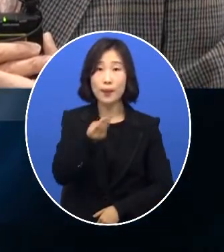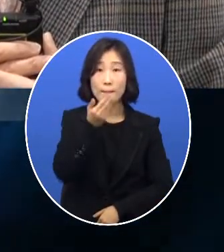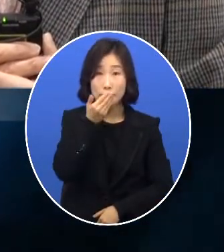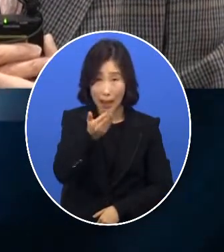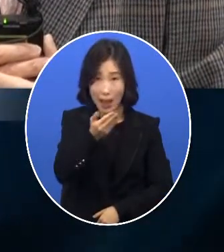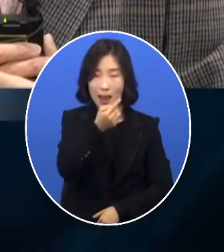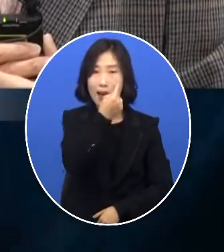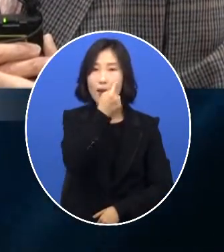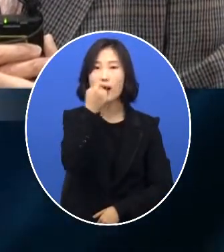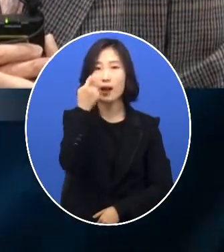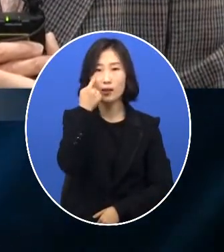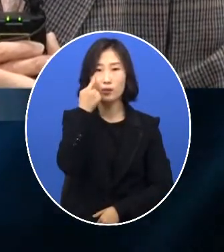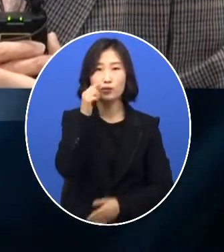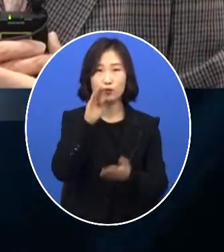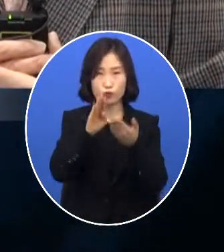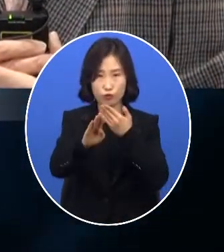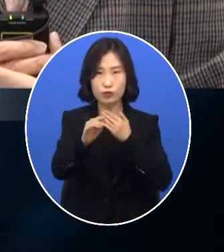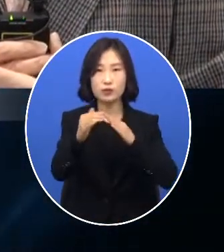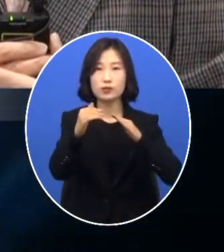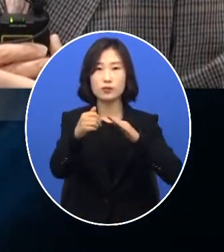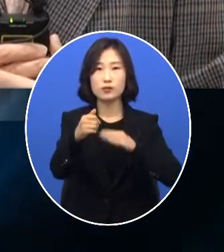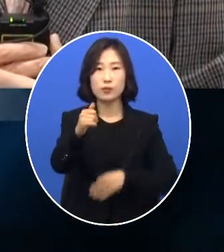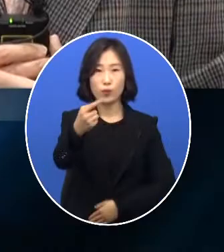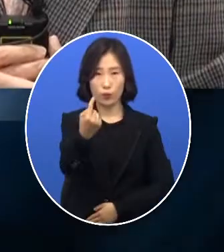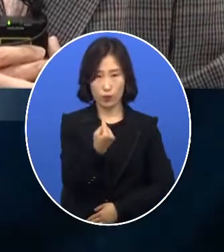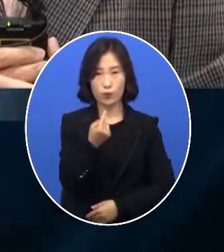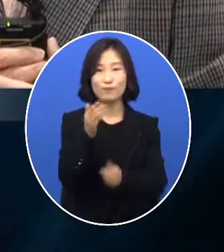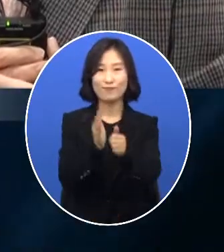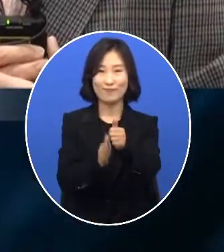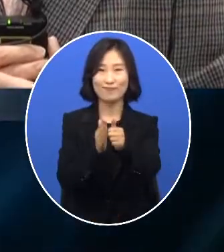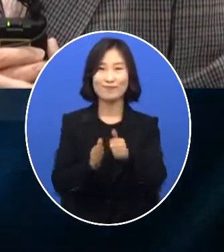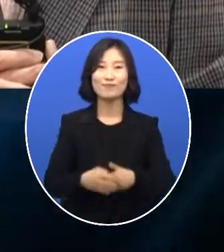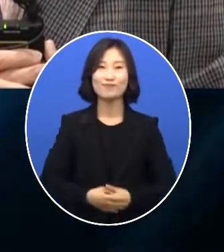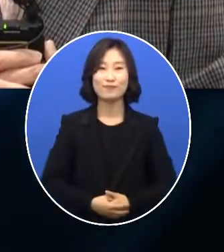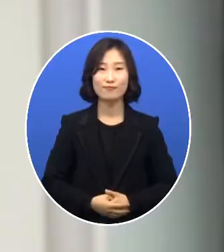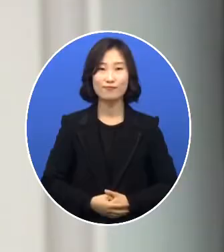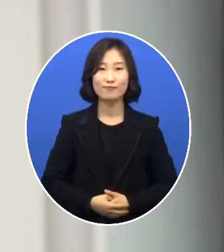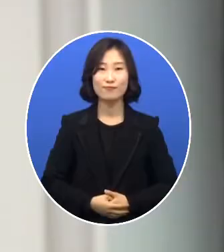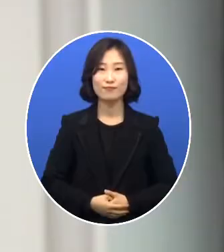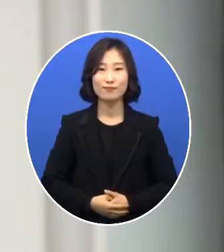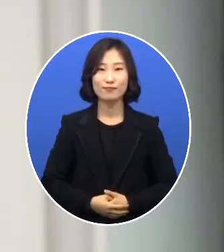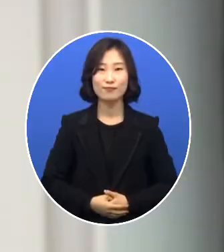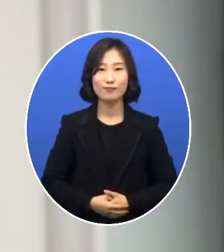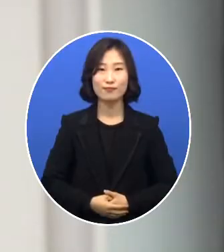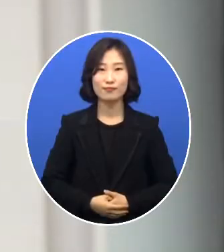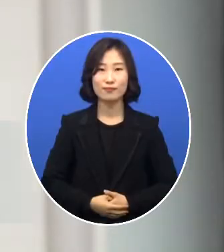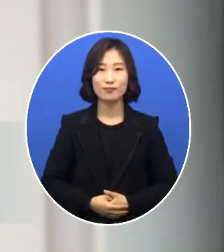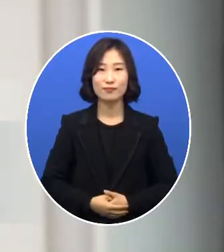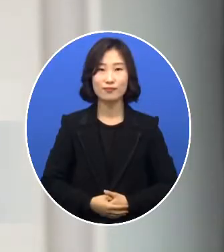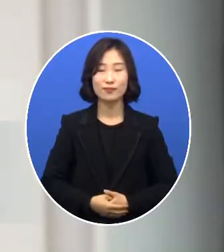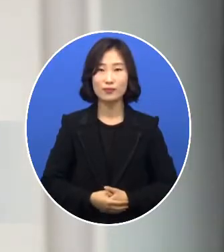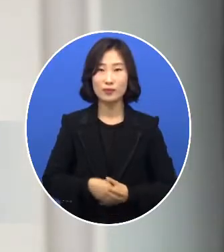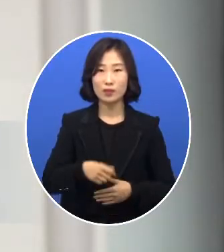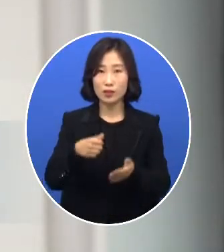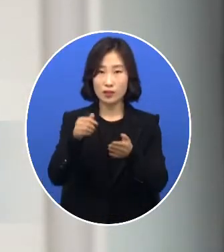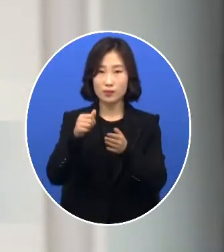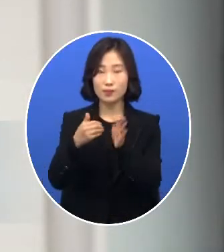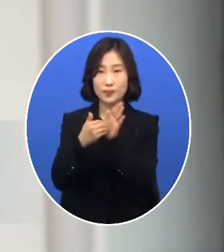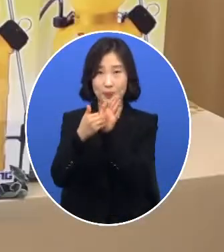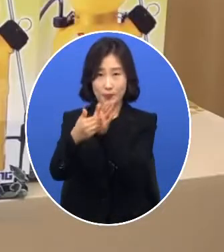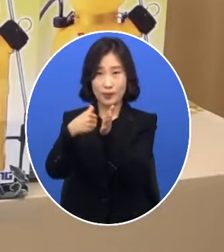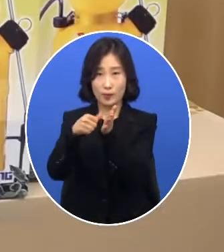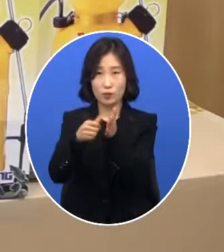전에 전화하시고 대여 가능 여부를 확인해 주시길 바랍니다. 중랑구는 틈새 방역